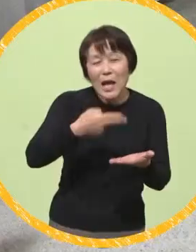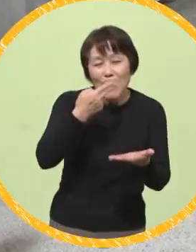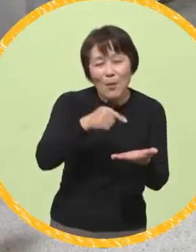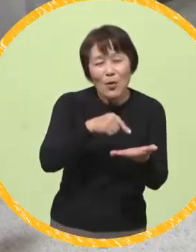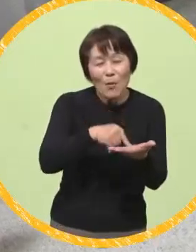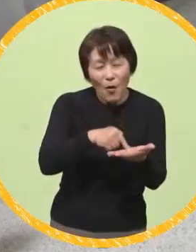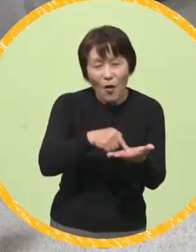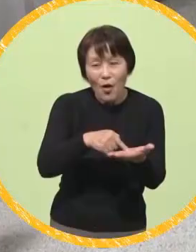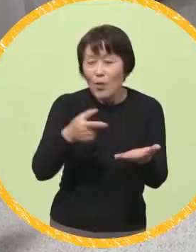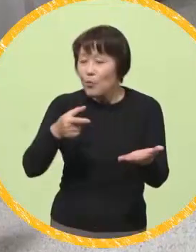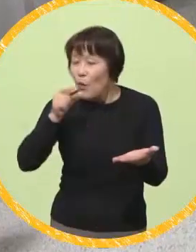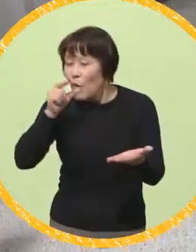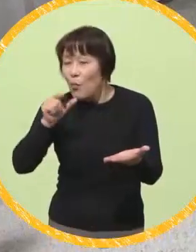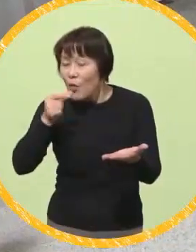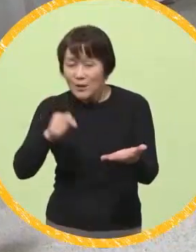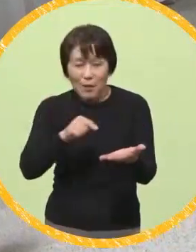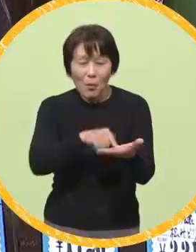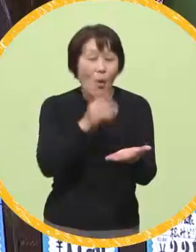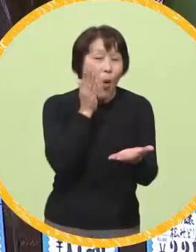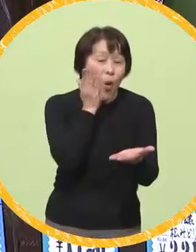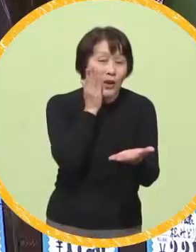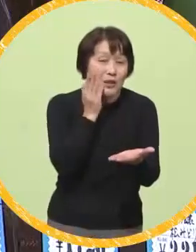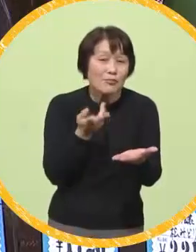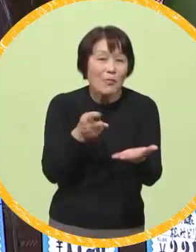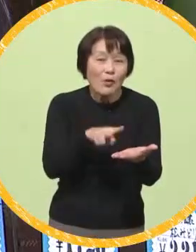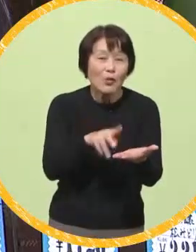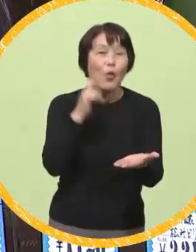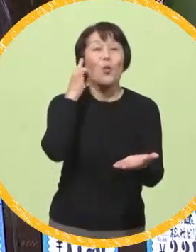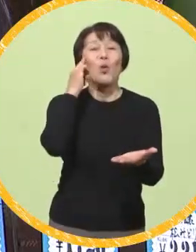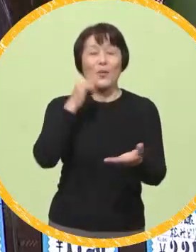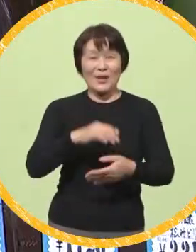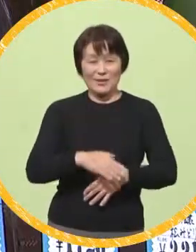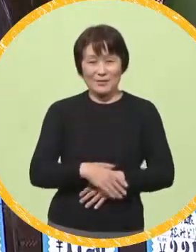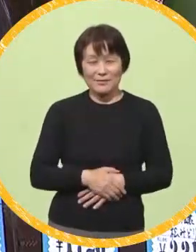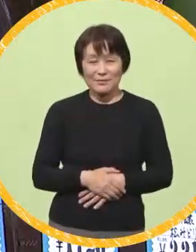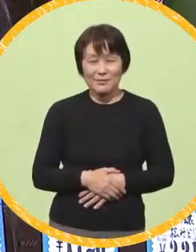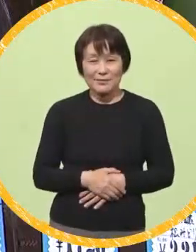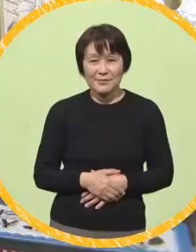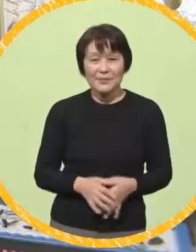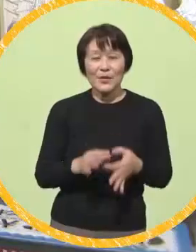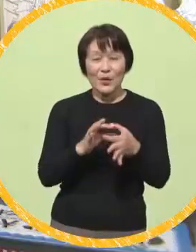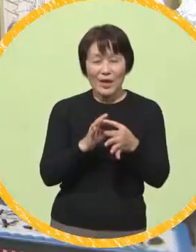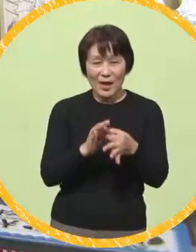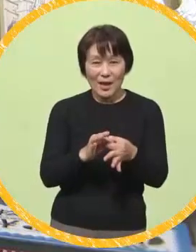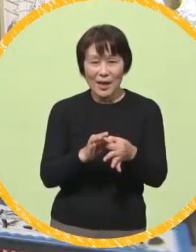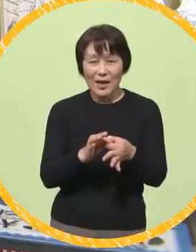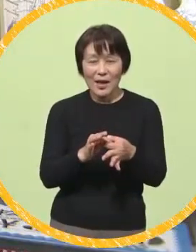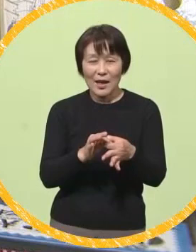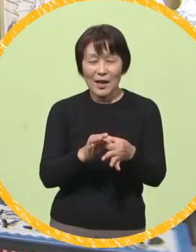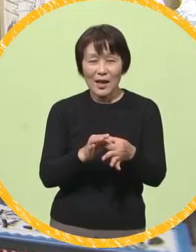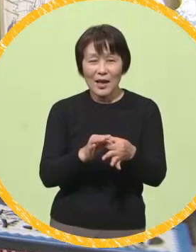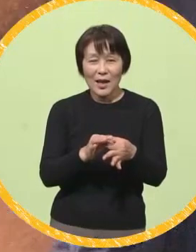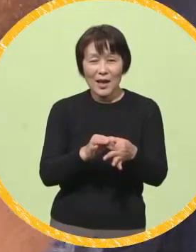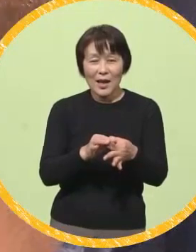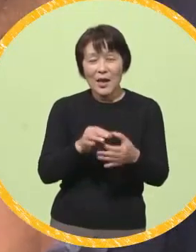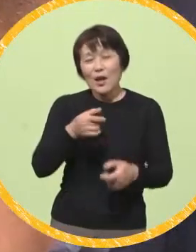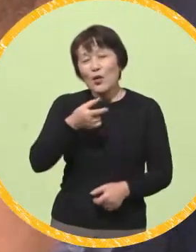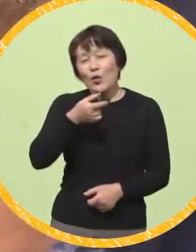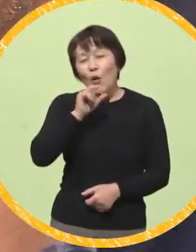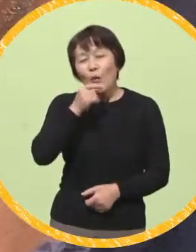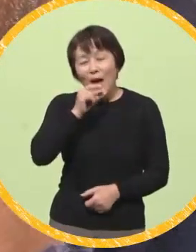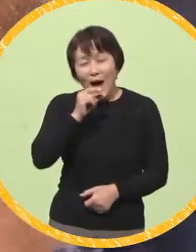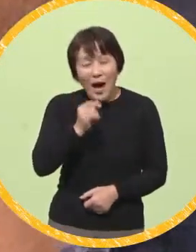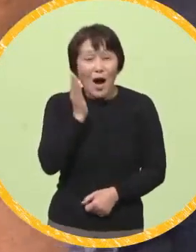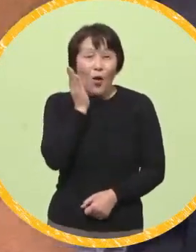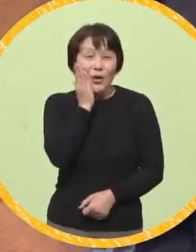く、する、作用もあるので、やっぱり飲んだ方が美味しいって